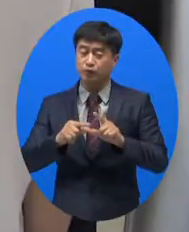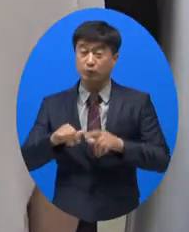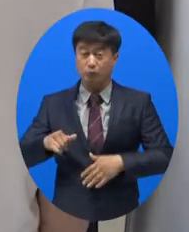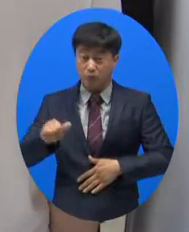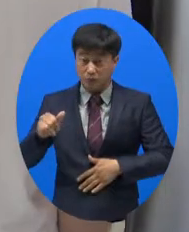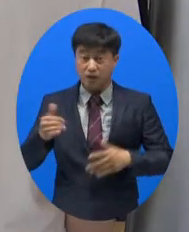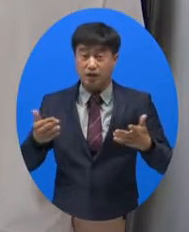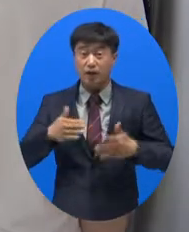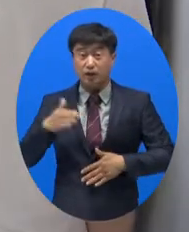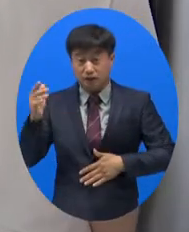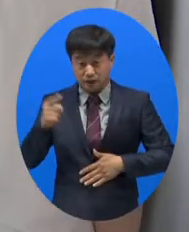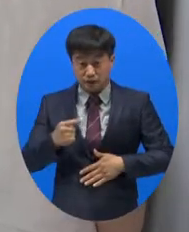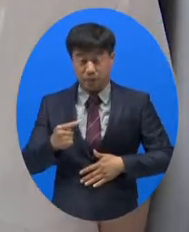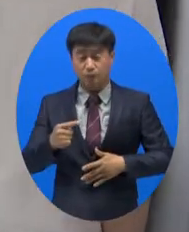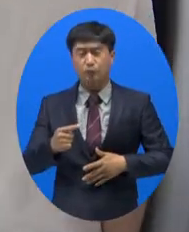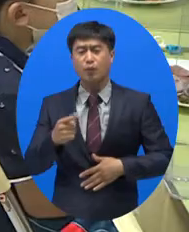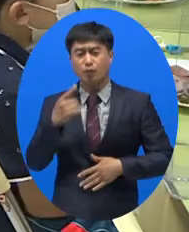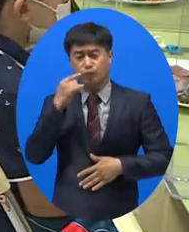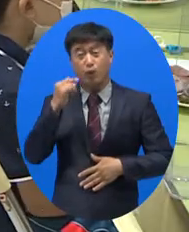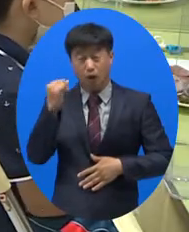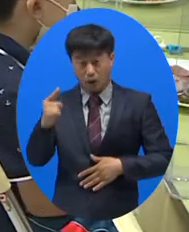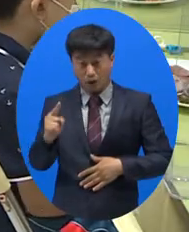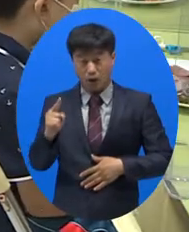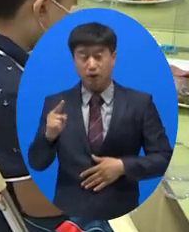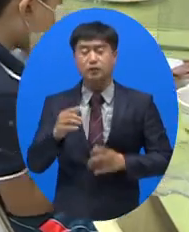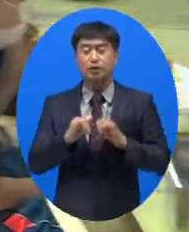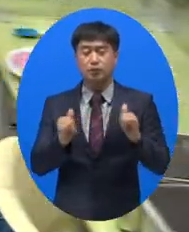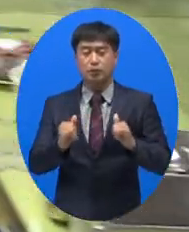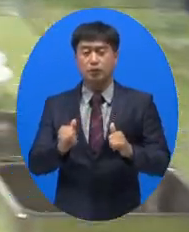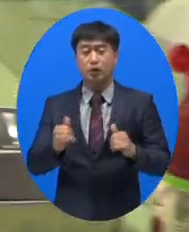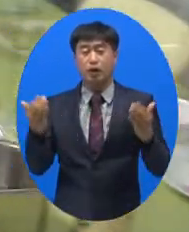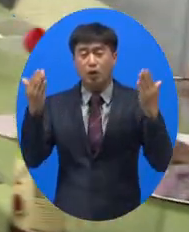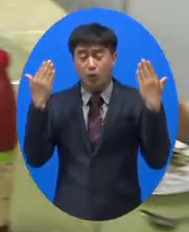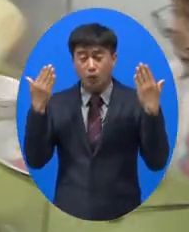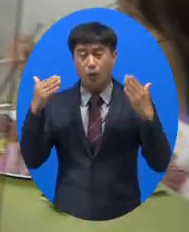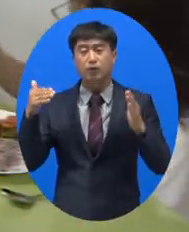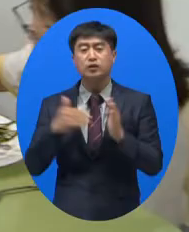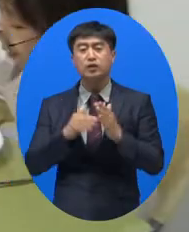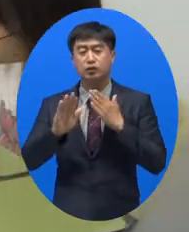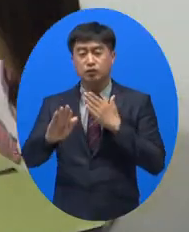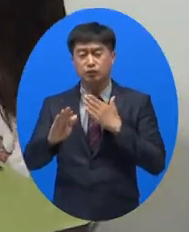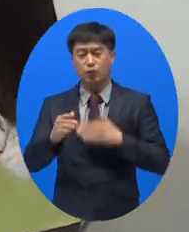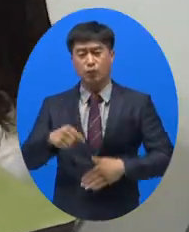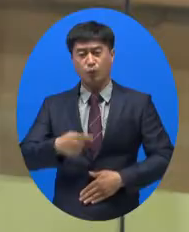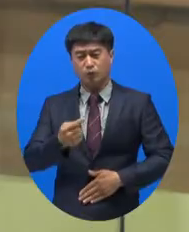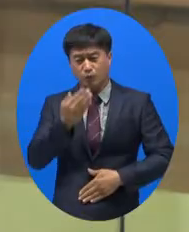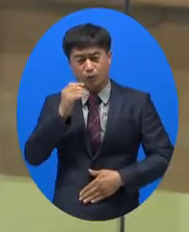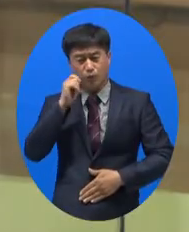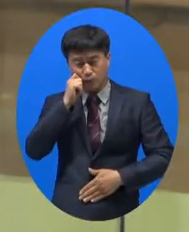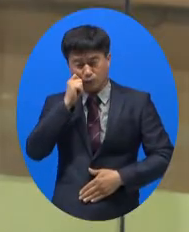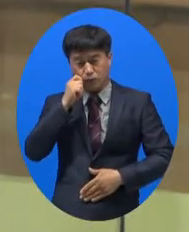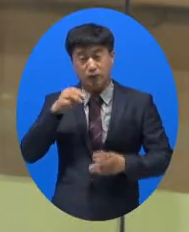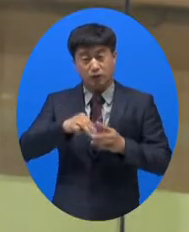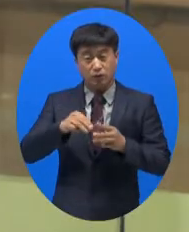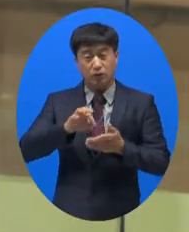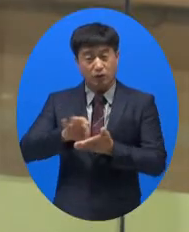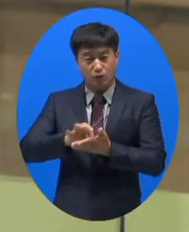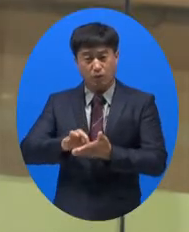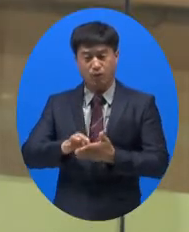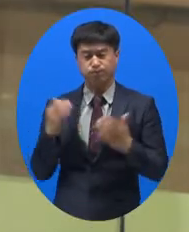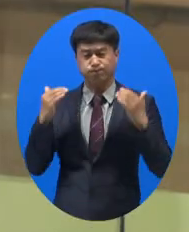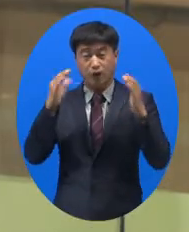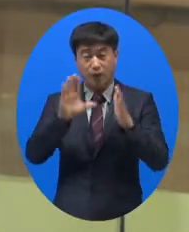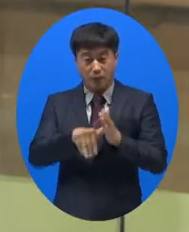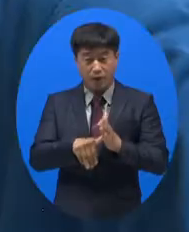맞벌이 부부나 한부모 가정의 자녀들입니다. 학교가 끝나면 혼자 식사를 해결하기 어려워 센터를 이용하고 있는데 한창